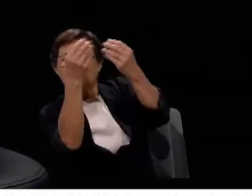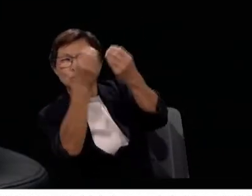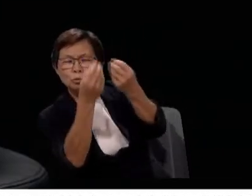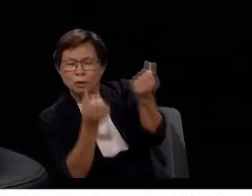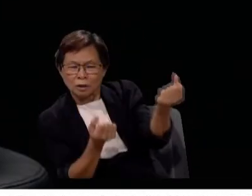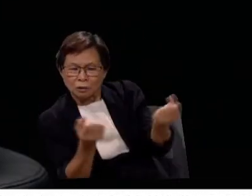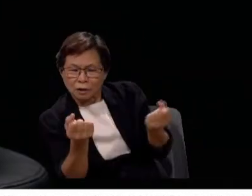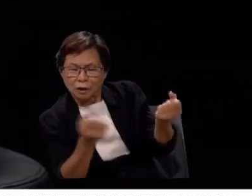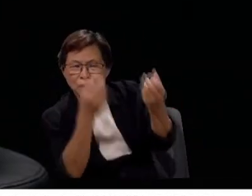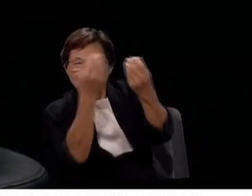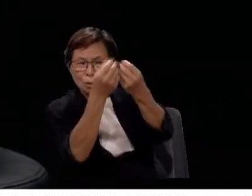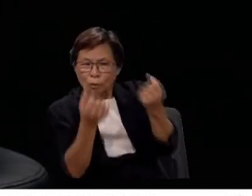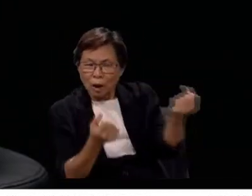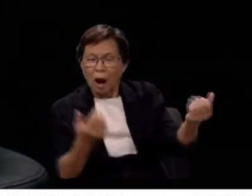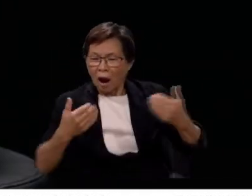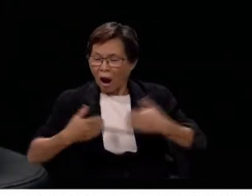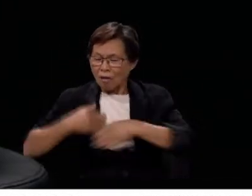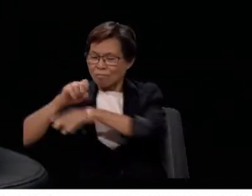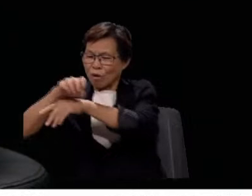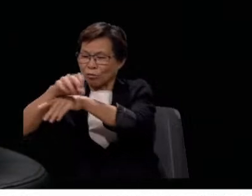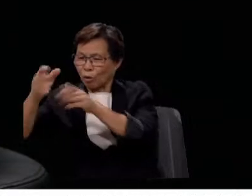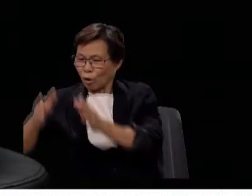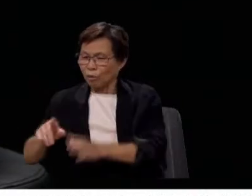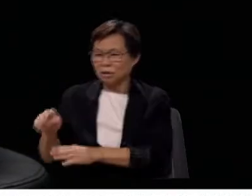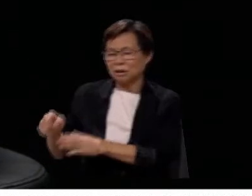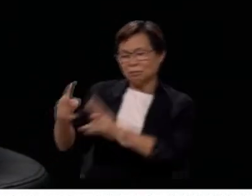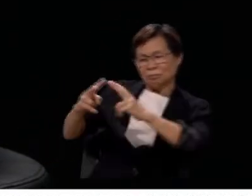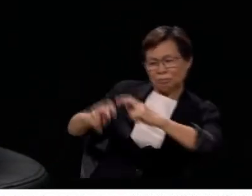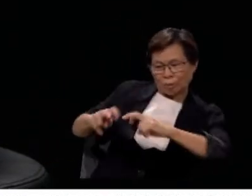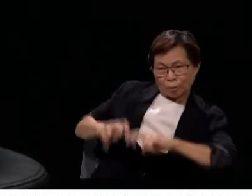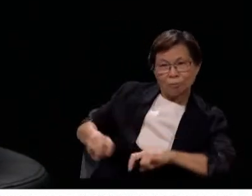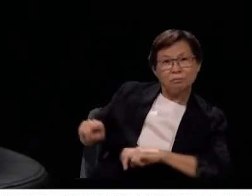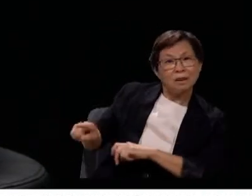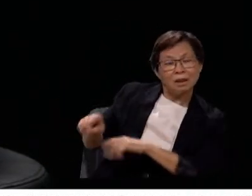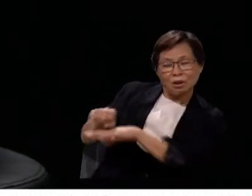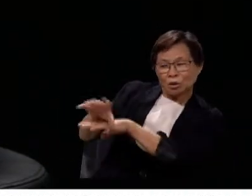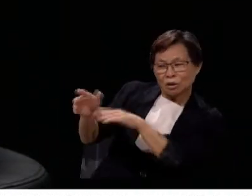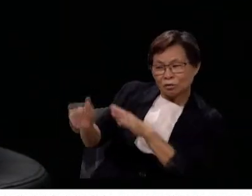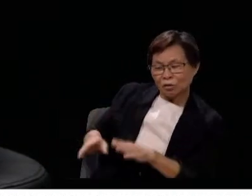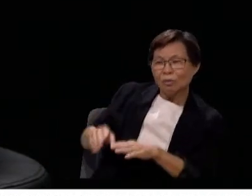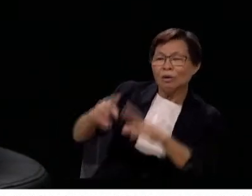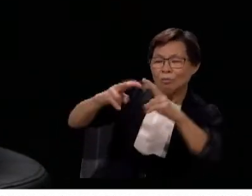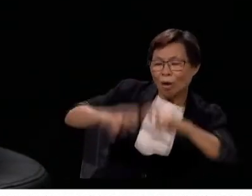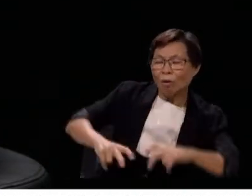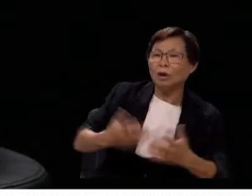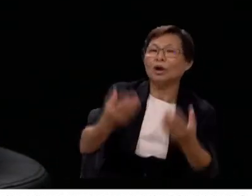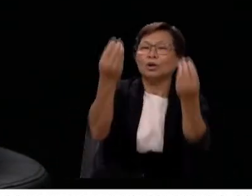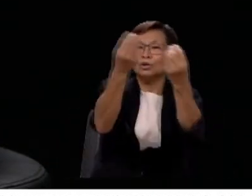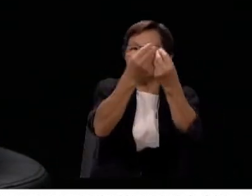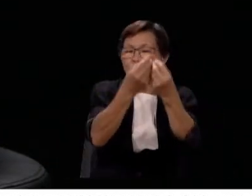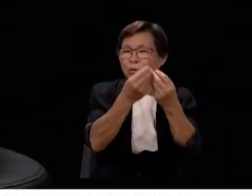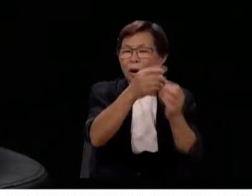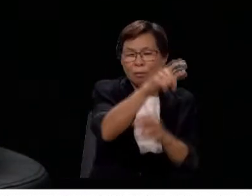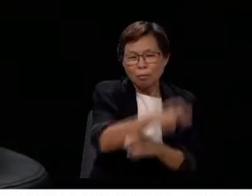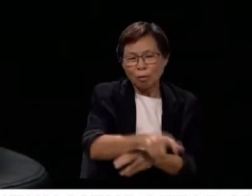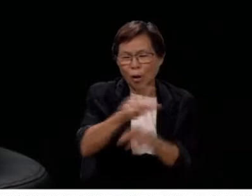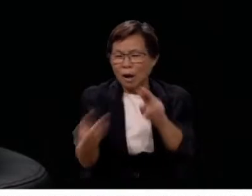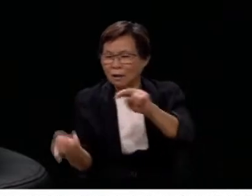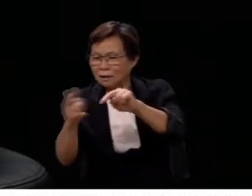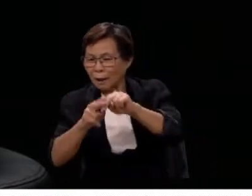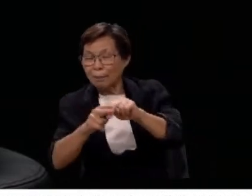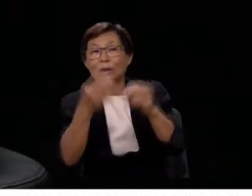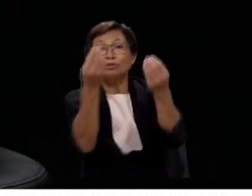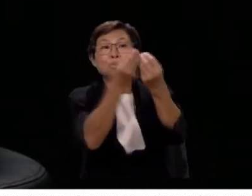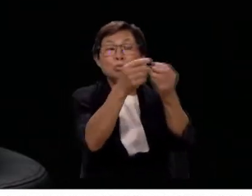menjalin traffic ini ada komsel tanyakan membuat kajian oke satu dari segi pertumbuhan penduduk pertambahan kendaraan